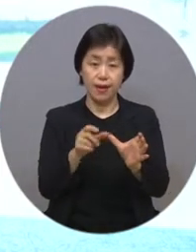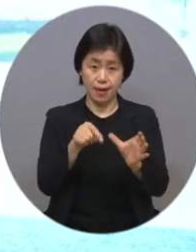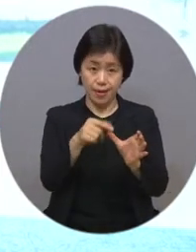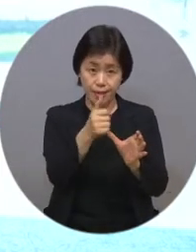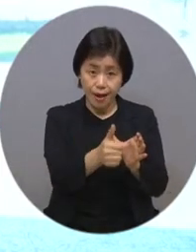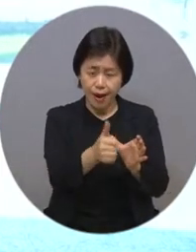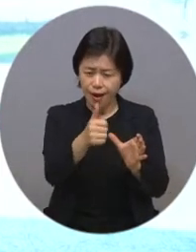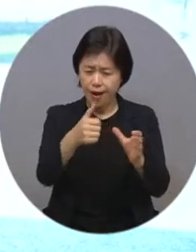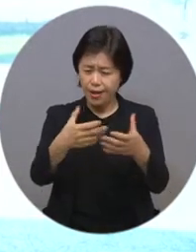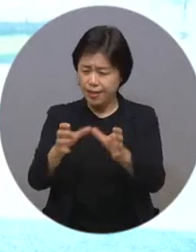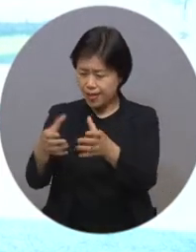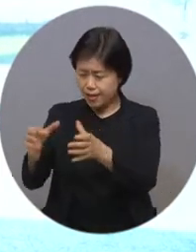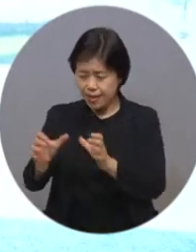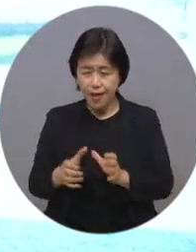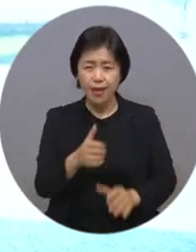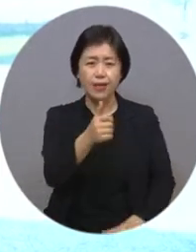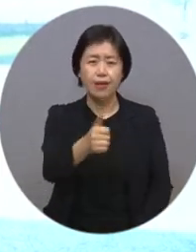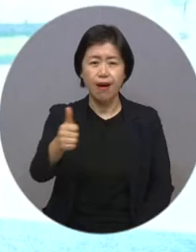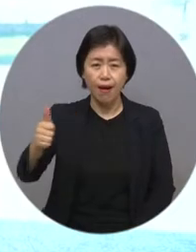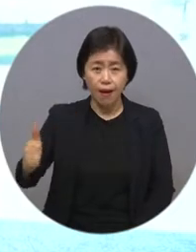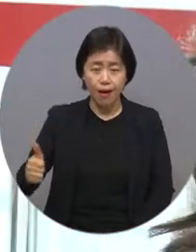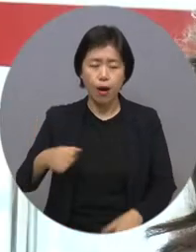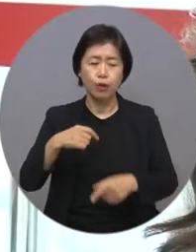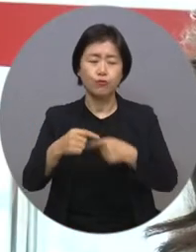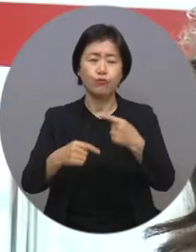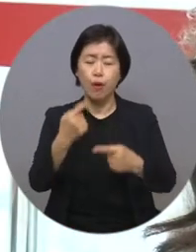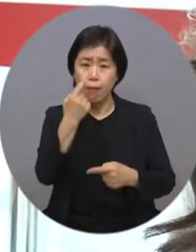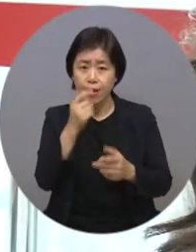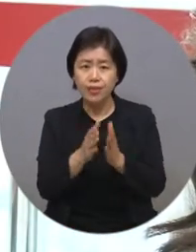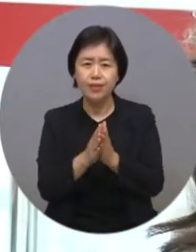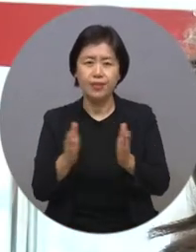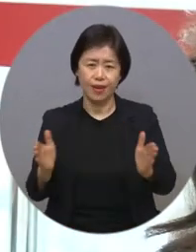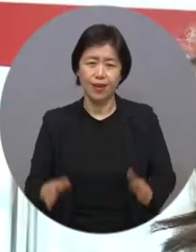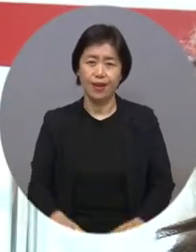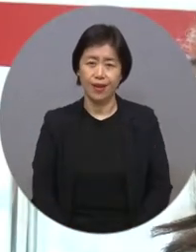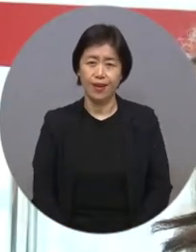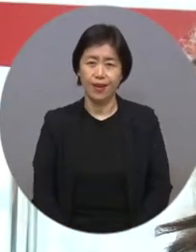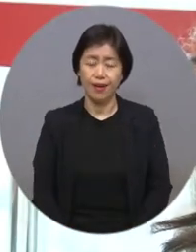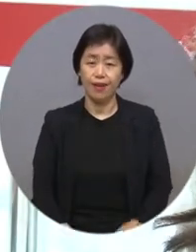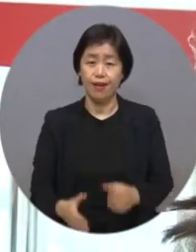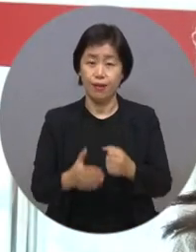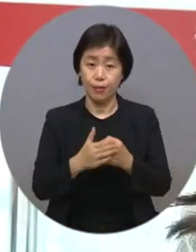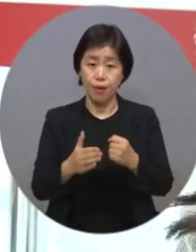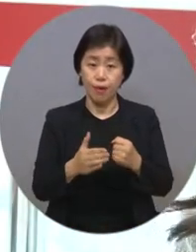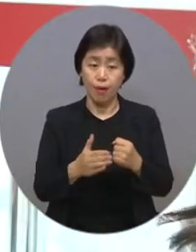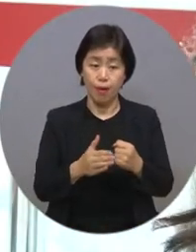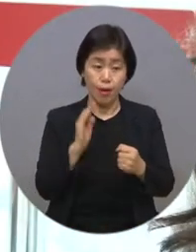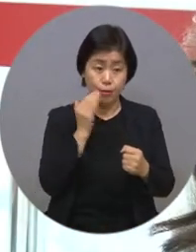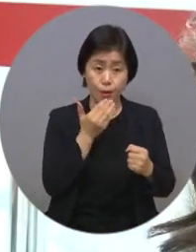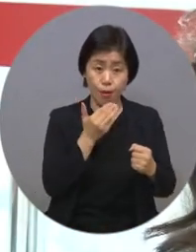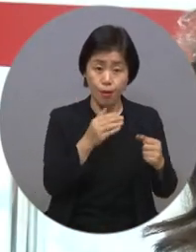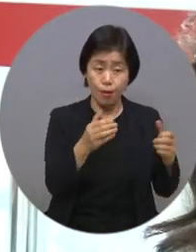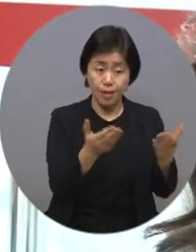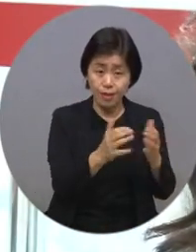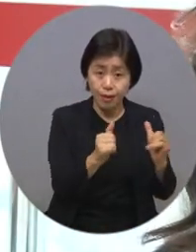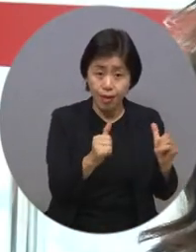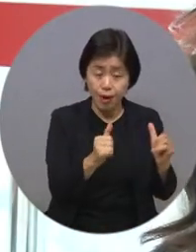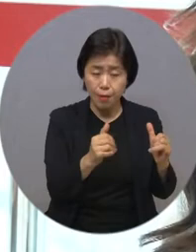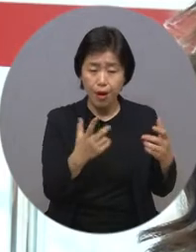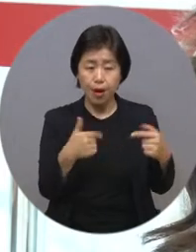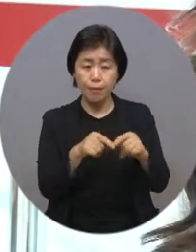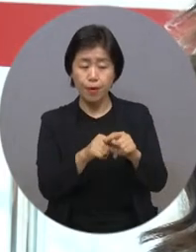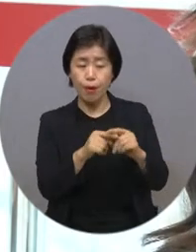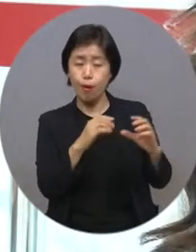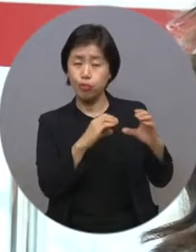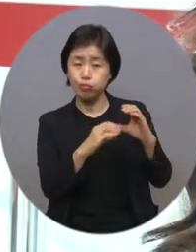수어를 엄청 열심히 또 공부를 해서 많이 배웠어요. 그래서 지금은 웬만한 셀장들은 직원들과 이게 의사소통이 가능할 정도로 굉장히